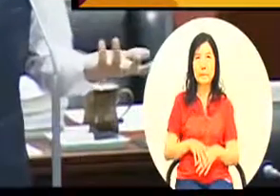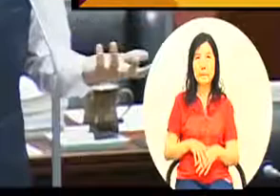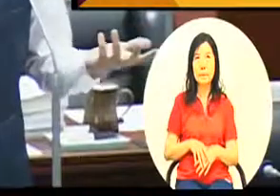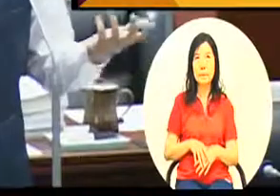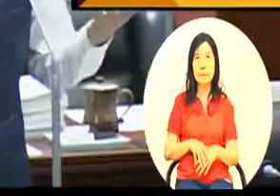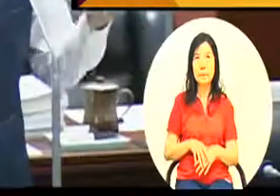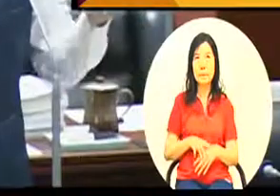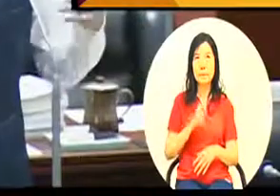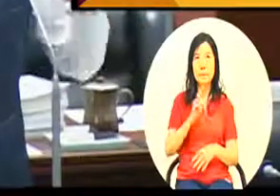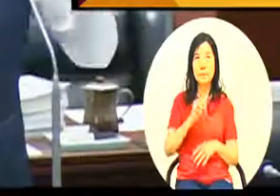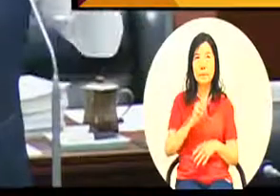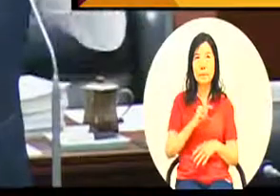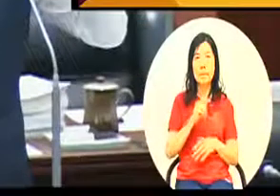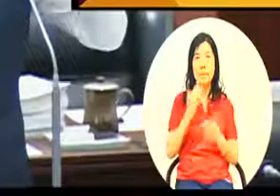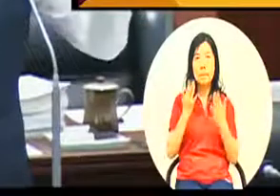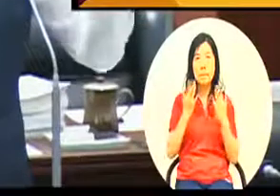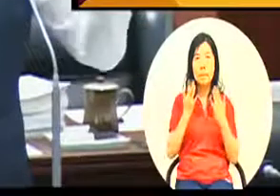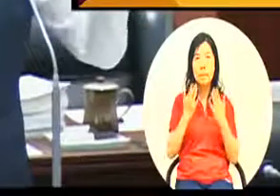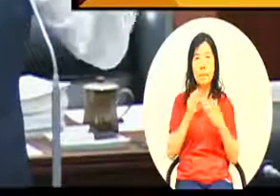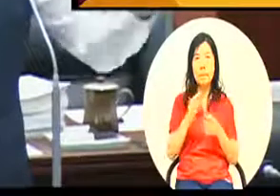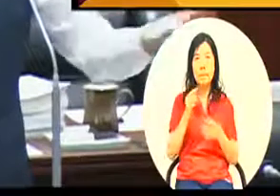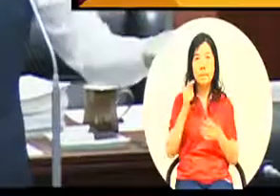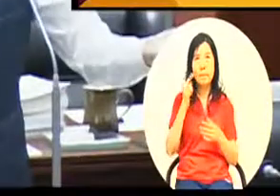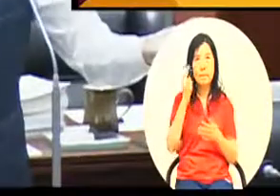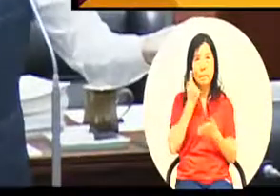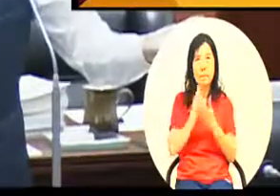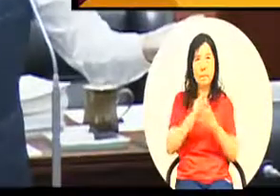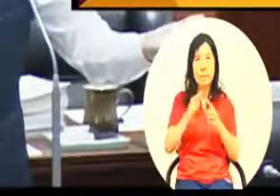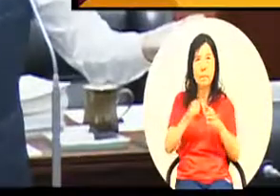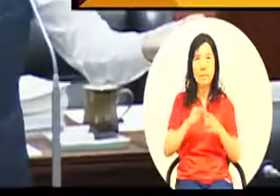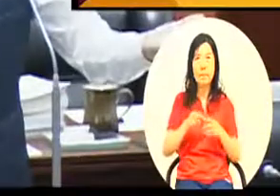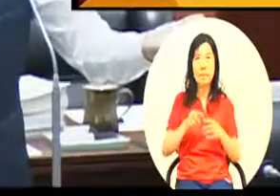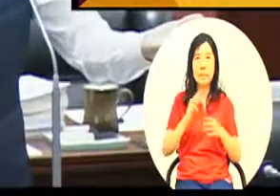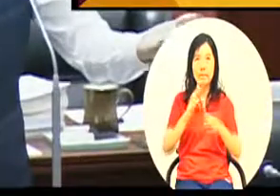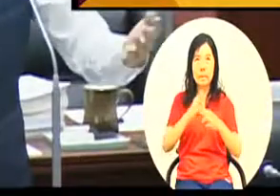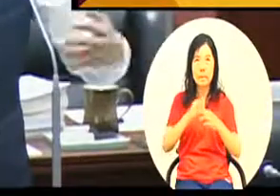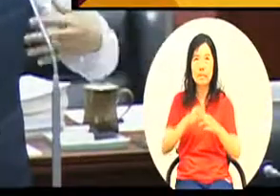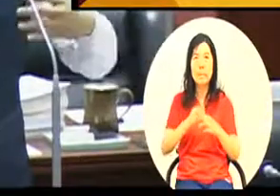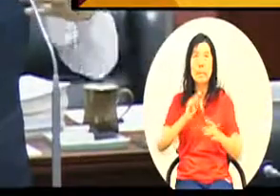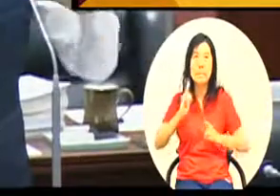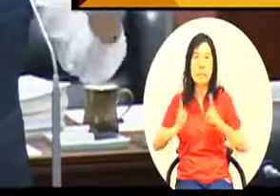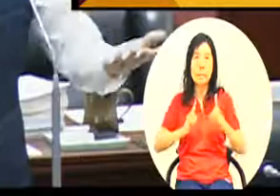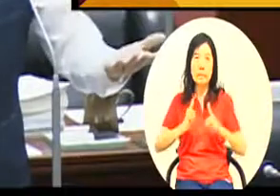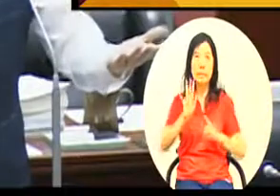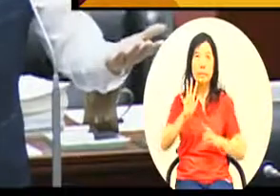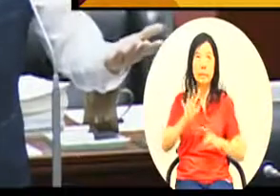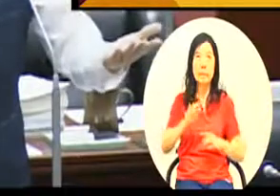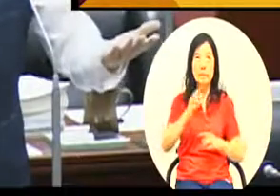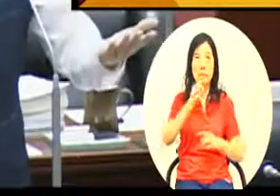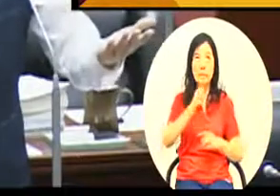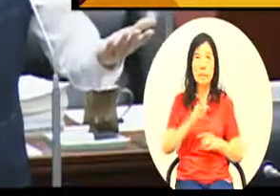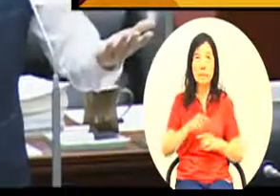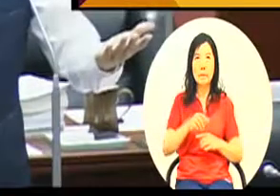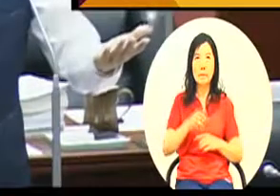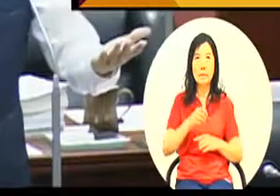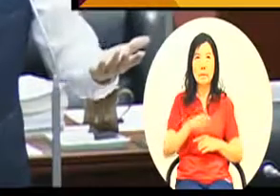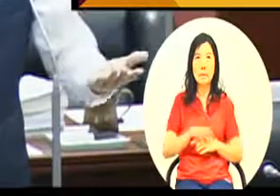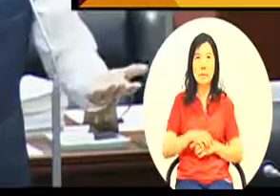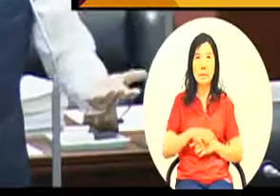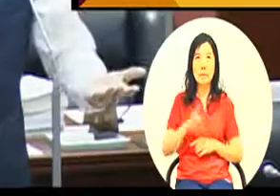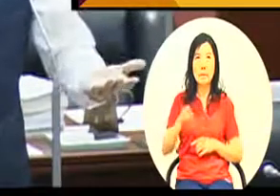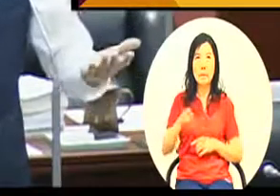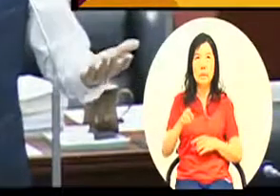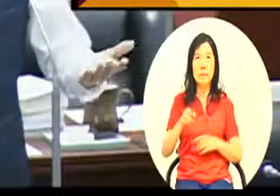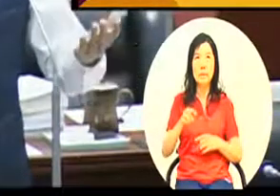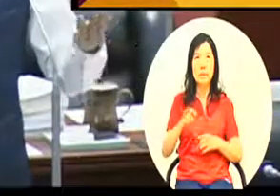讲白就是。每个人有每个人宗教信仰自由，那您坚持你的宗教信仰自由，我没